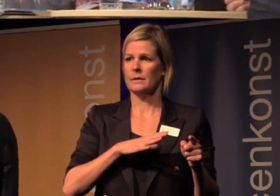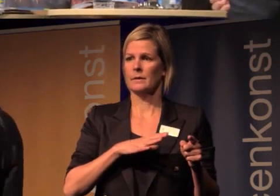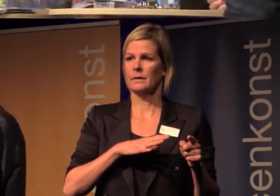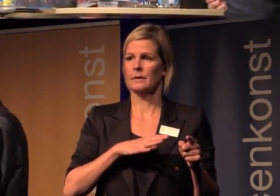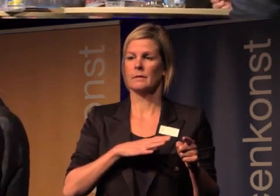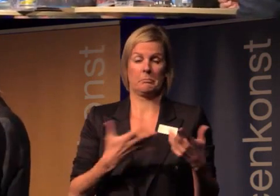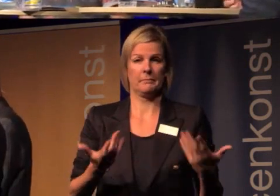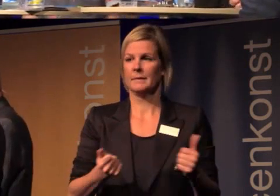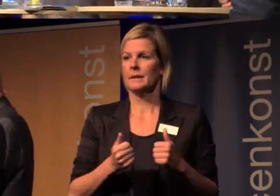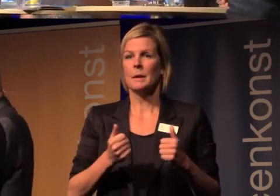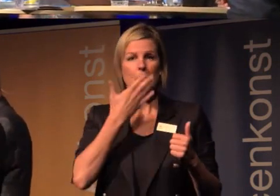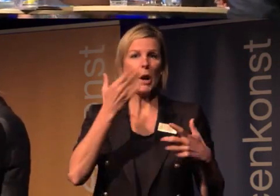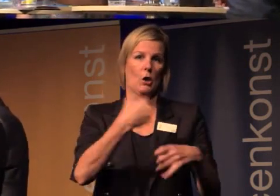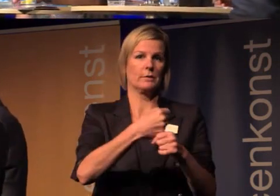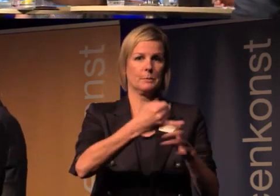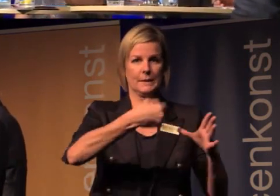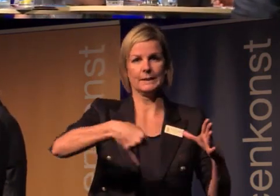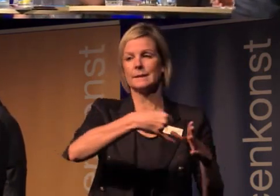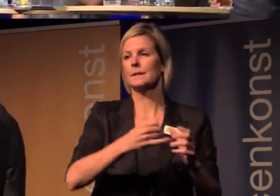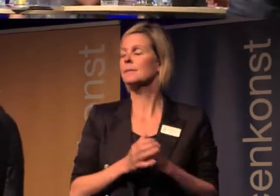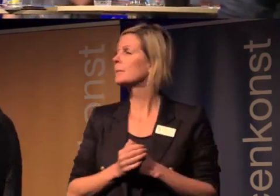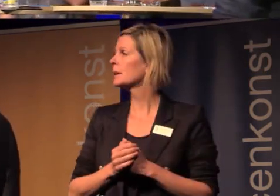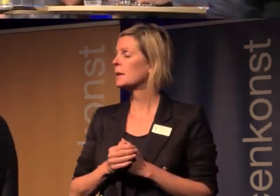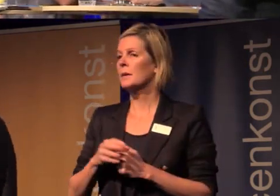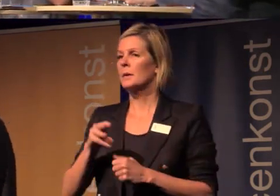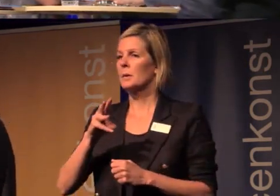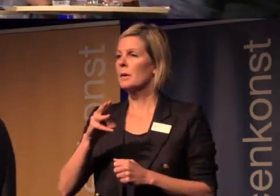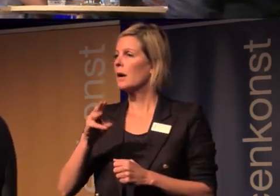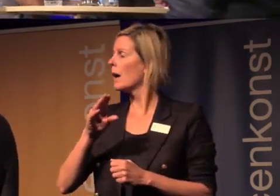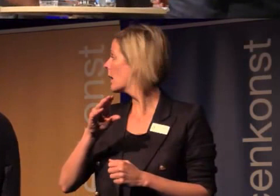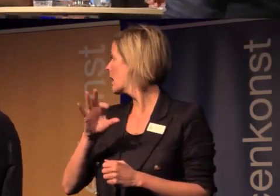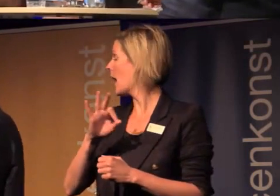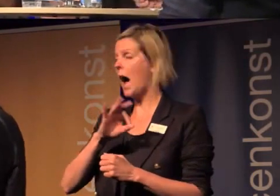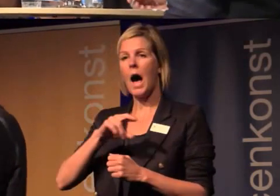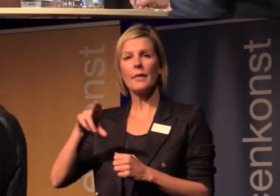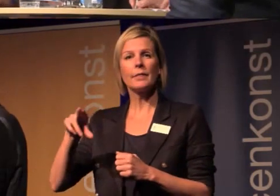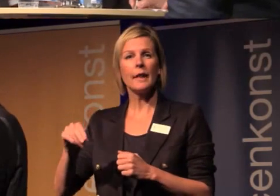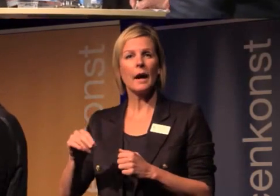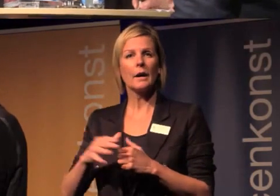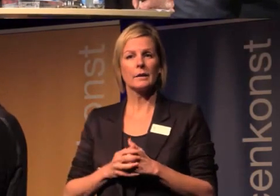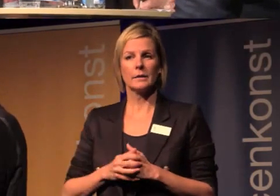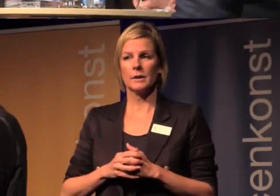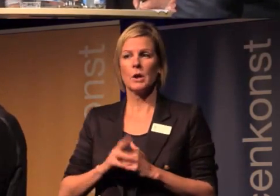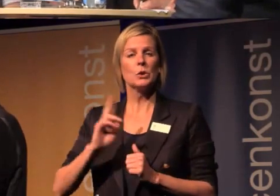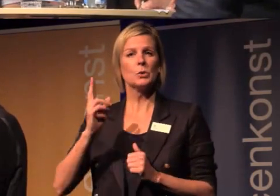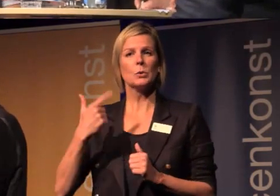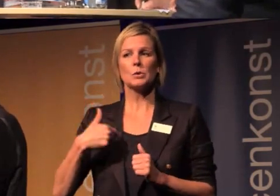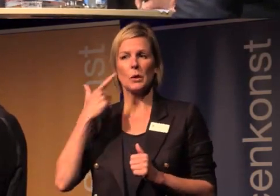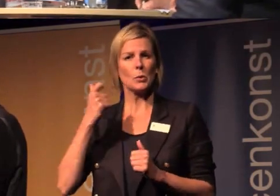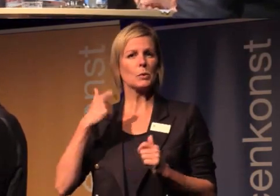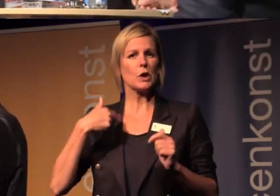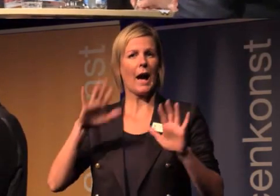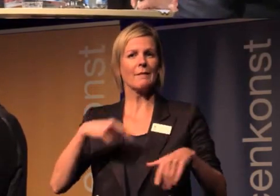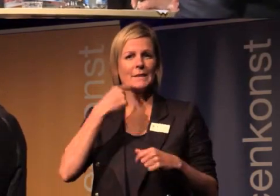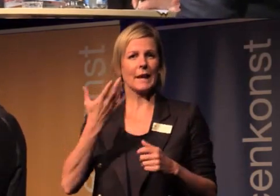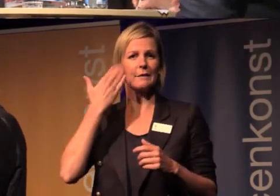Tack så mycket. Hanna, Stefan och Mårten. Hanna. Tack så mycket. Jag tror att här kommer återigen kulturcheckar, som jag tror att jag redan har nämnt ett par